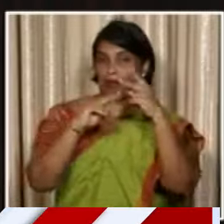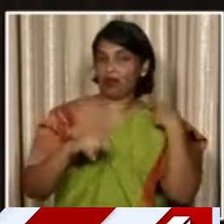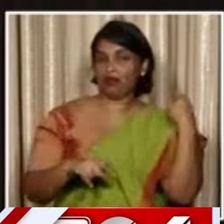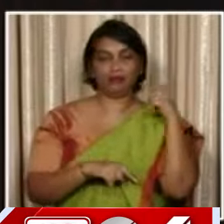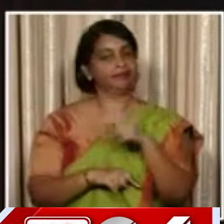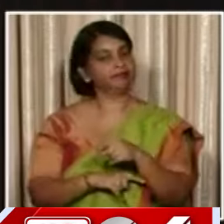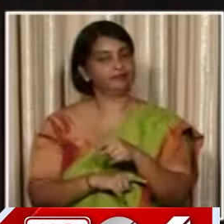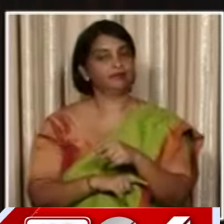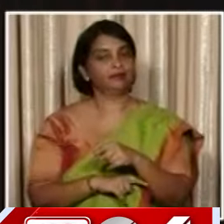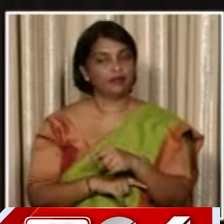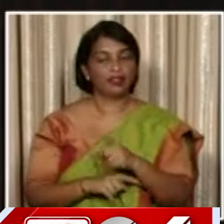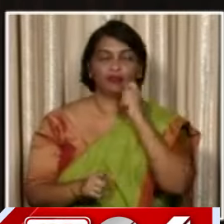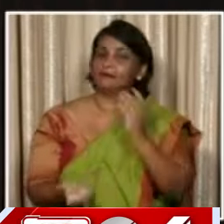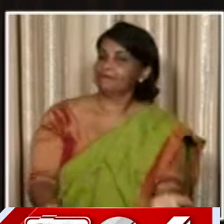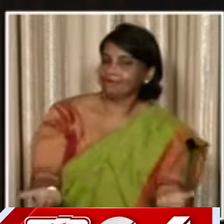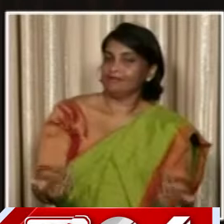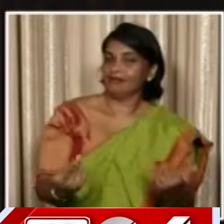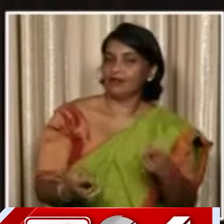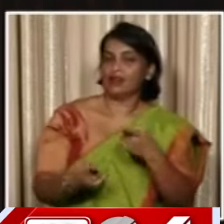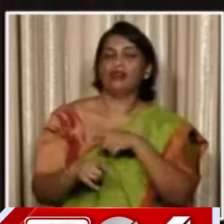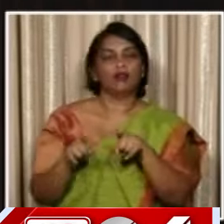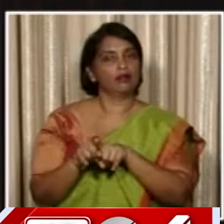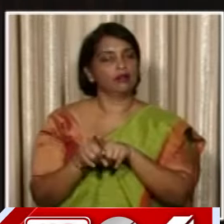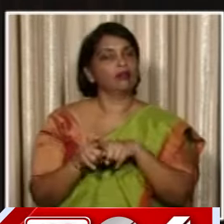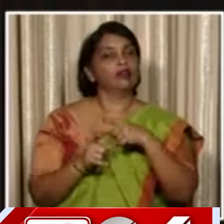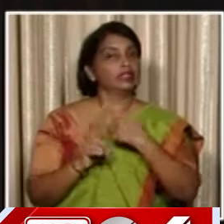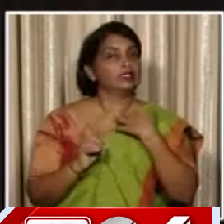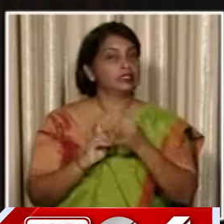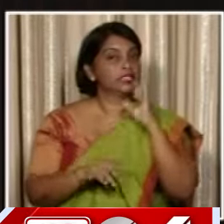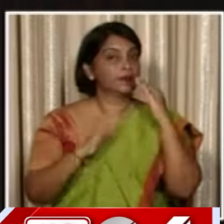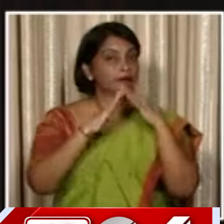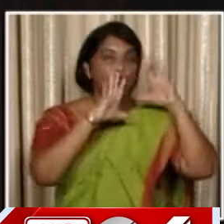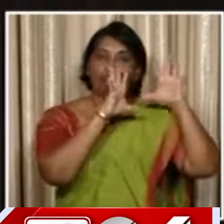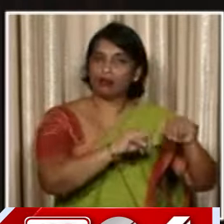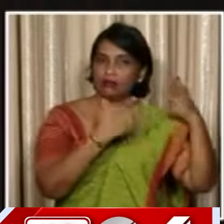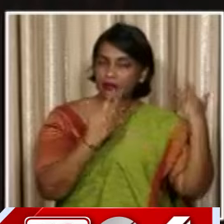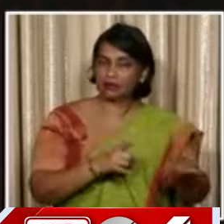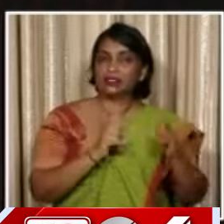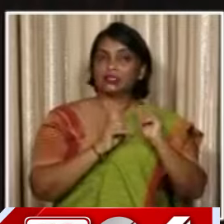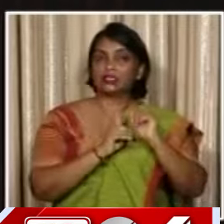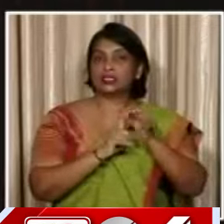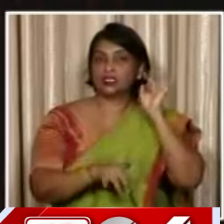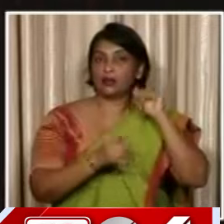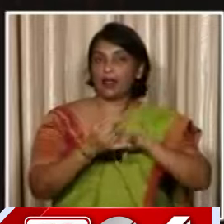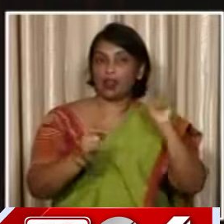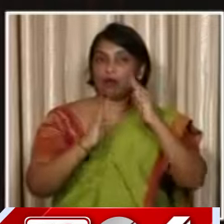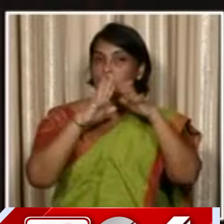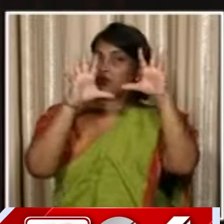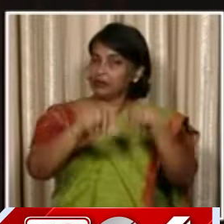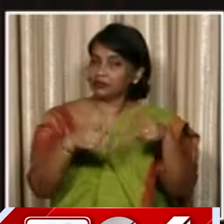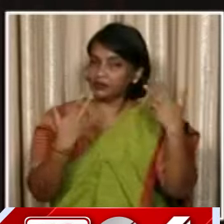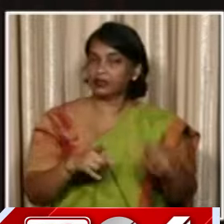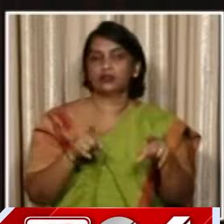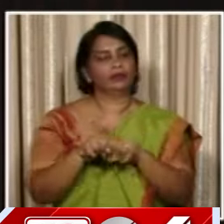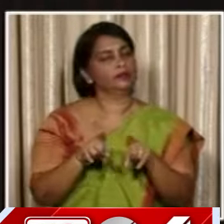ඇවිල්ලා ජනතාව උසිගැන්නුවා. ඒ වන විටත් ජනාධිපති මන්දිරය අත්පත් කරගෙන, ජනාධිපති ලේකම් කාර්යාලය අත්පත් කරගෙන,